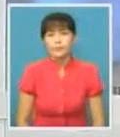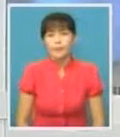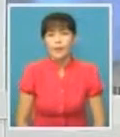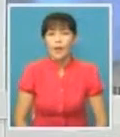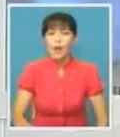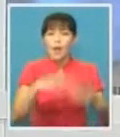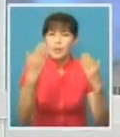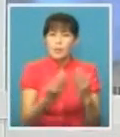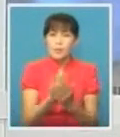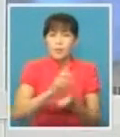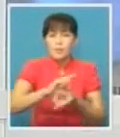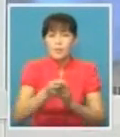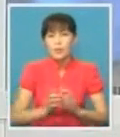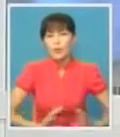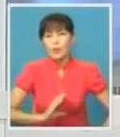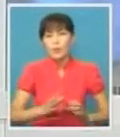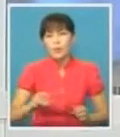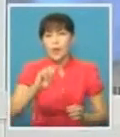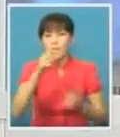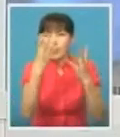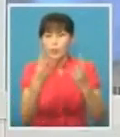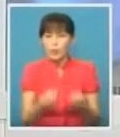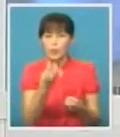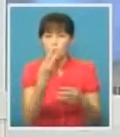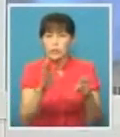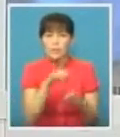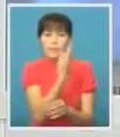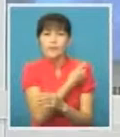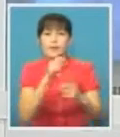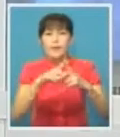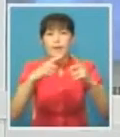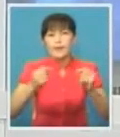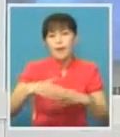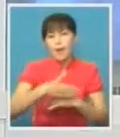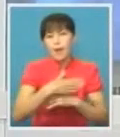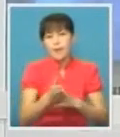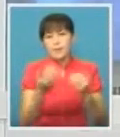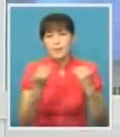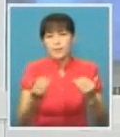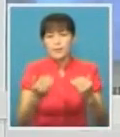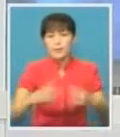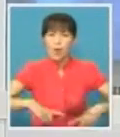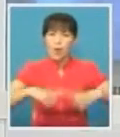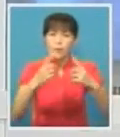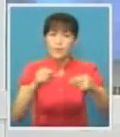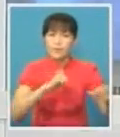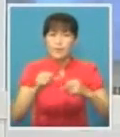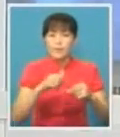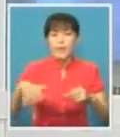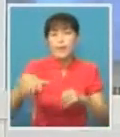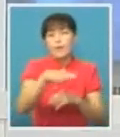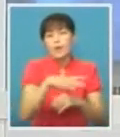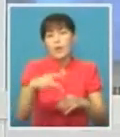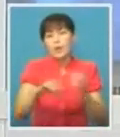Өңір жаңалықтарына ойысамыз. Түлкібас ауданында бір күнде үш бірдей медициналық тірек пайдалануға берілді. Жаңадан бой түзеген нысанның барлығы